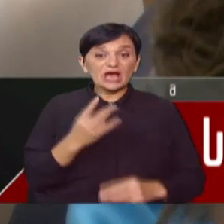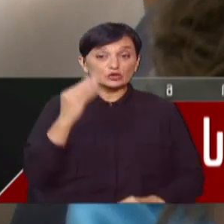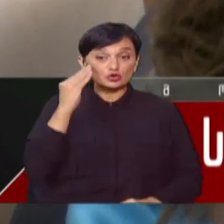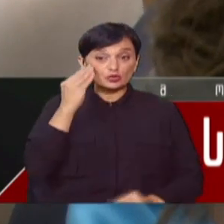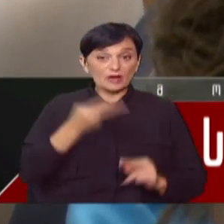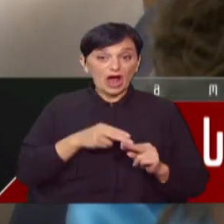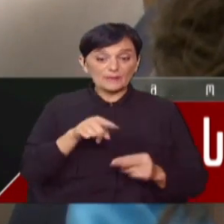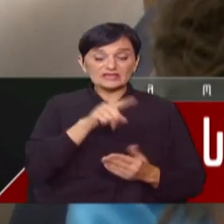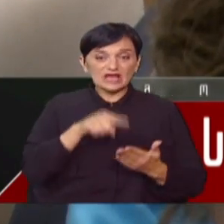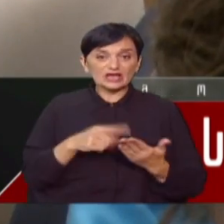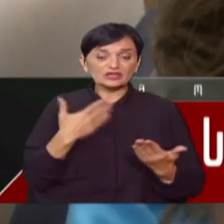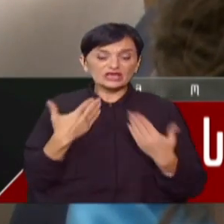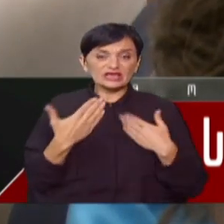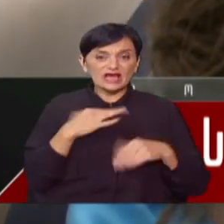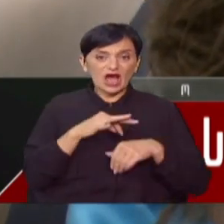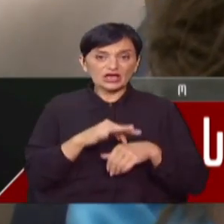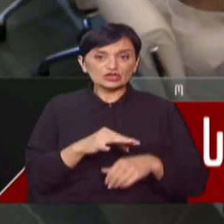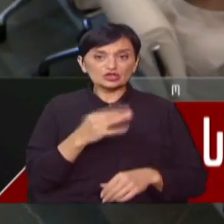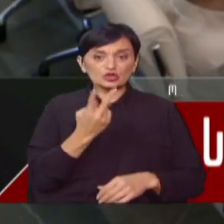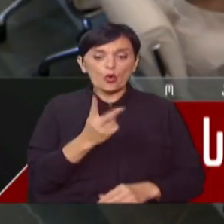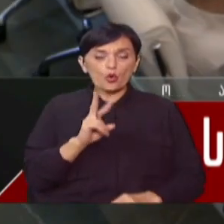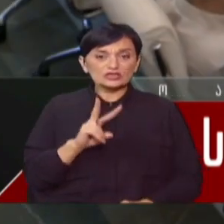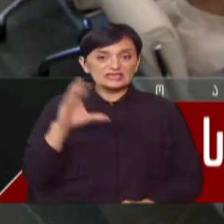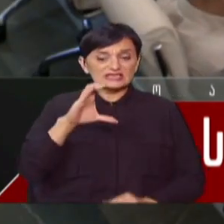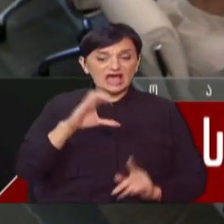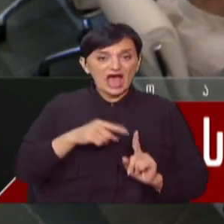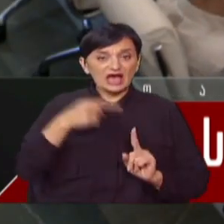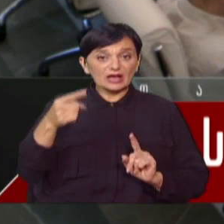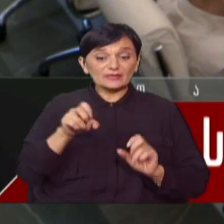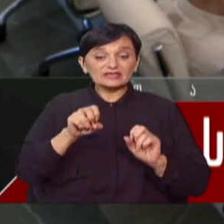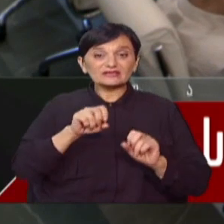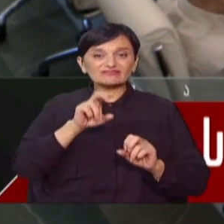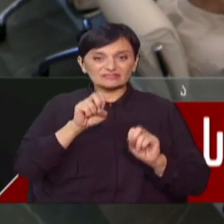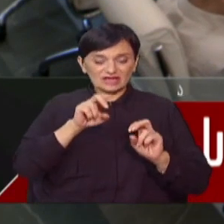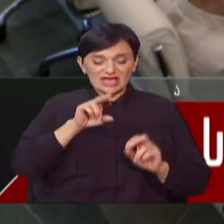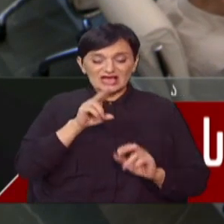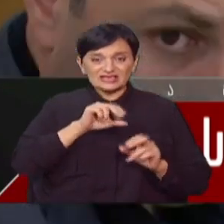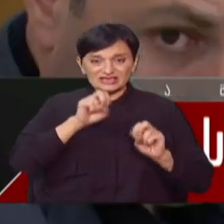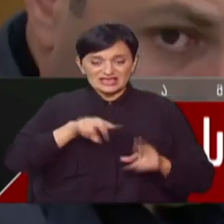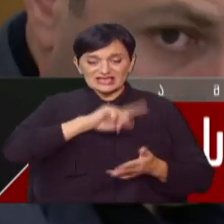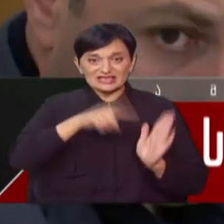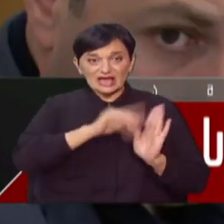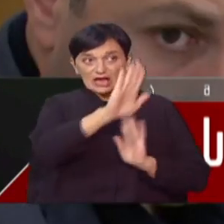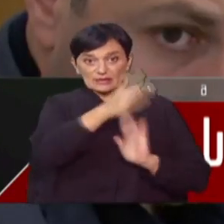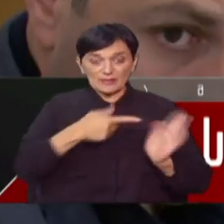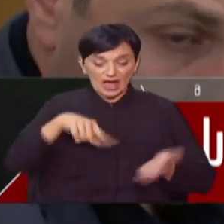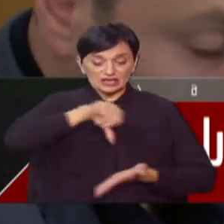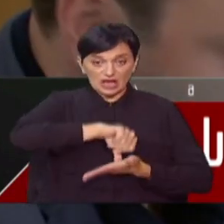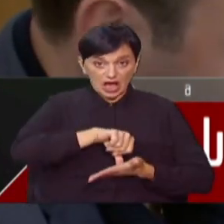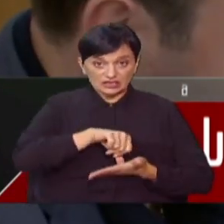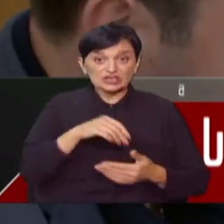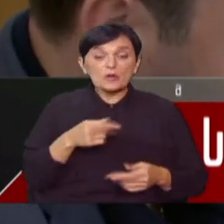რომ ამ საკითხზე კენჭისყრა გაიმართოს 22 სექტემბრის შემდეგ, ინტერპელაციის შემდეგ. ამ საკითხთან მიმართებაში მართველ გუნდს აქვს